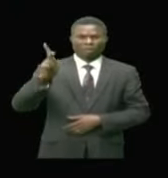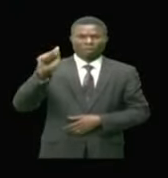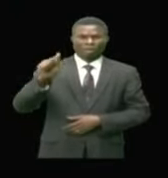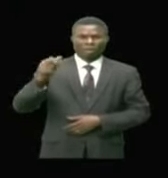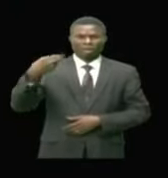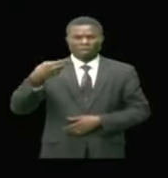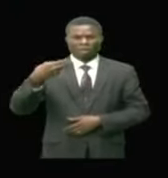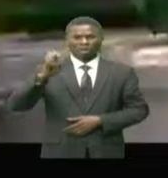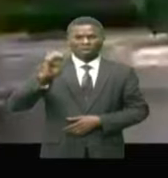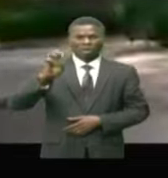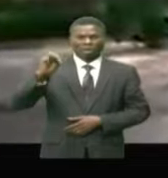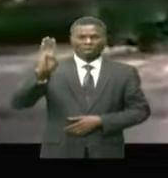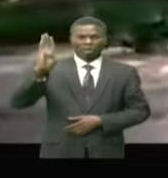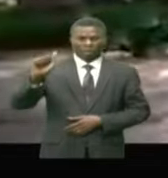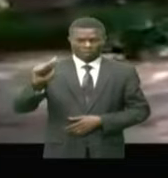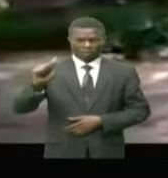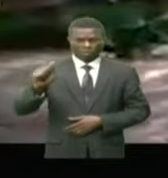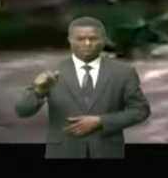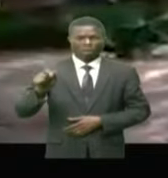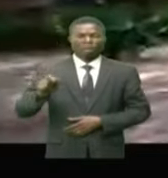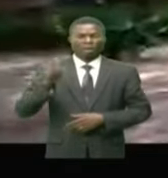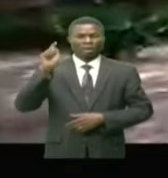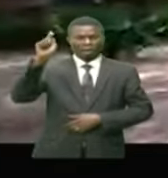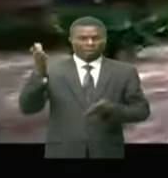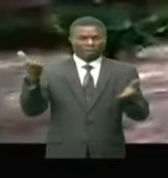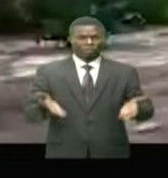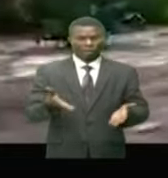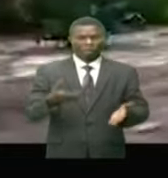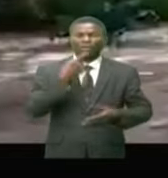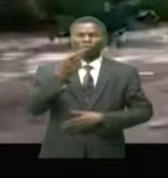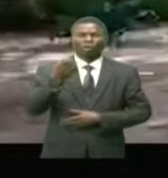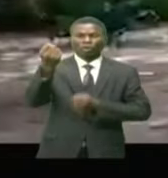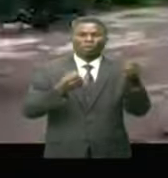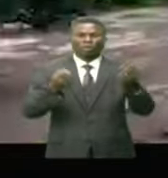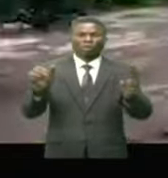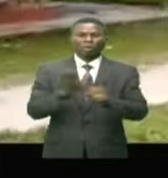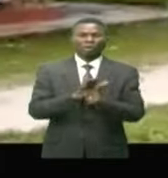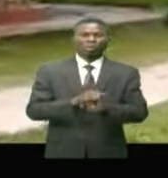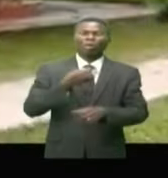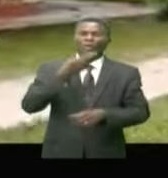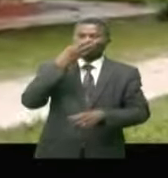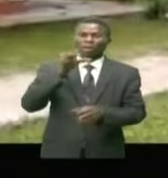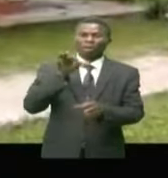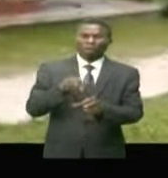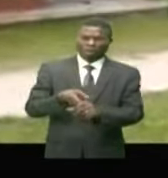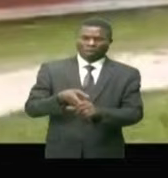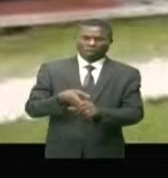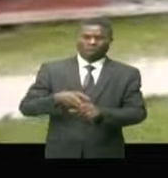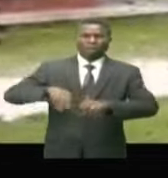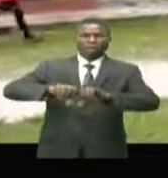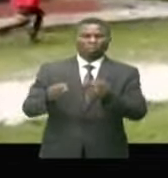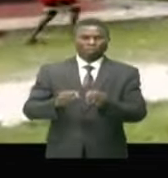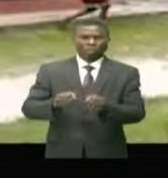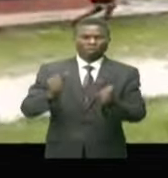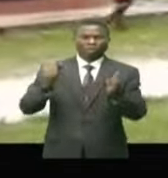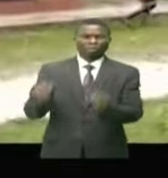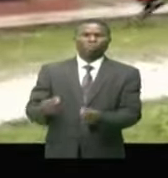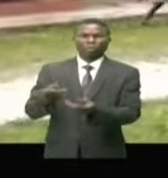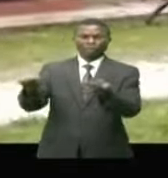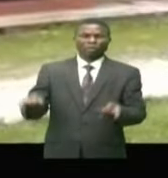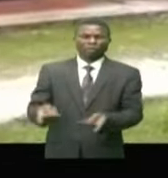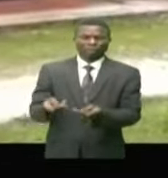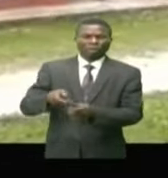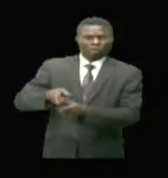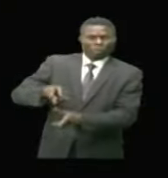la province du Kwango. Selon les témoins sur place, ce véhicule chargé du carburant était en panne, stationné au poste des